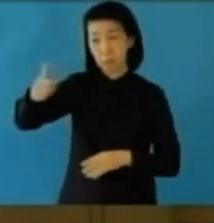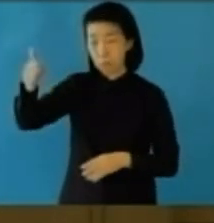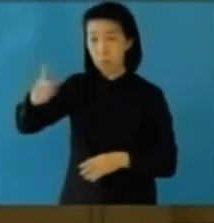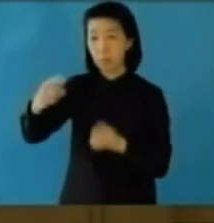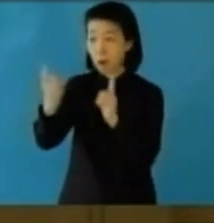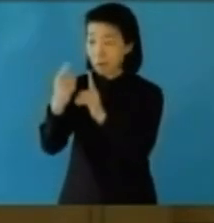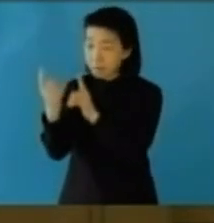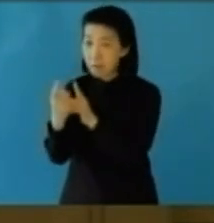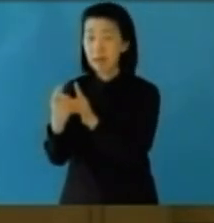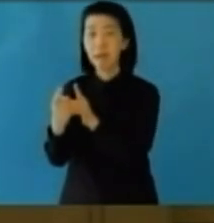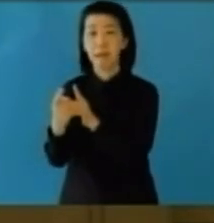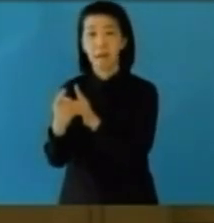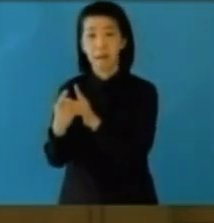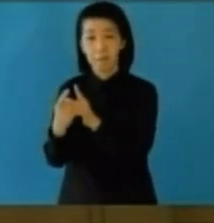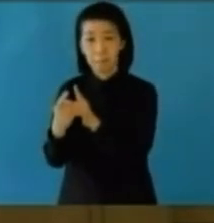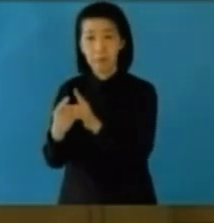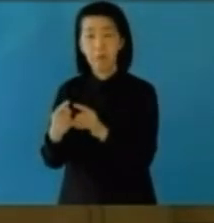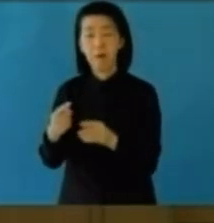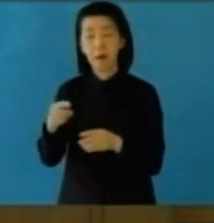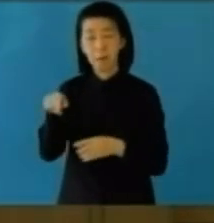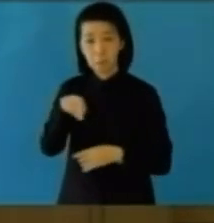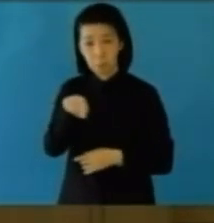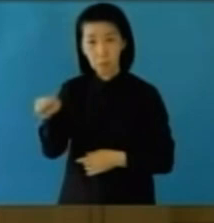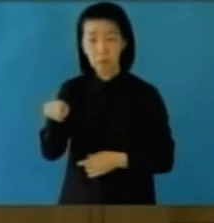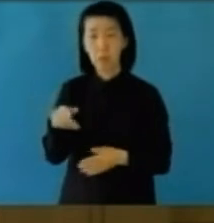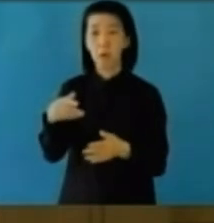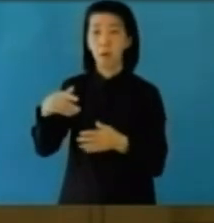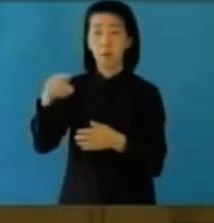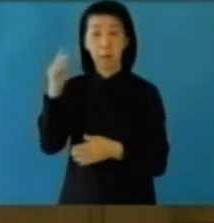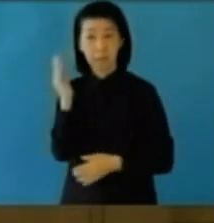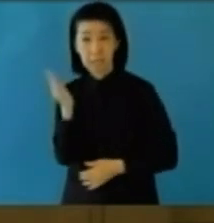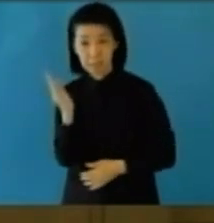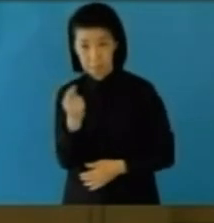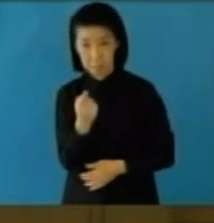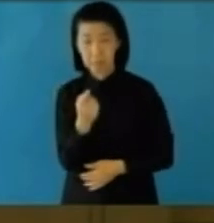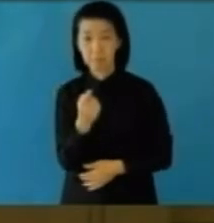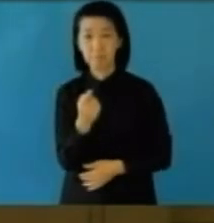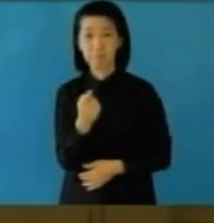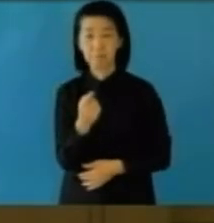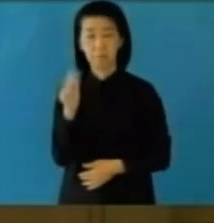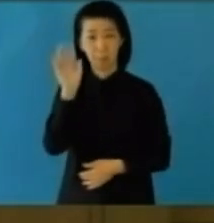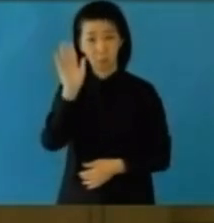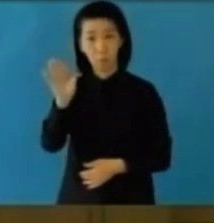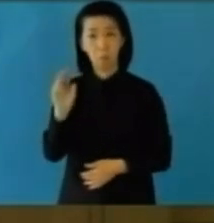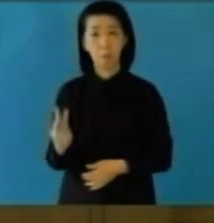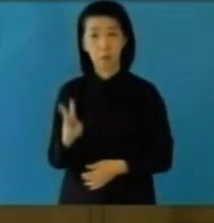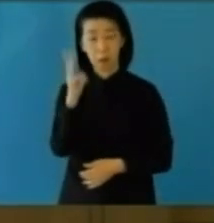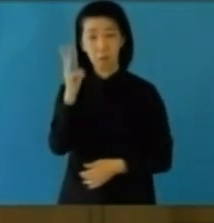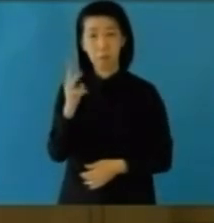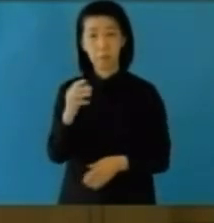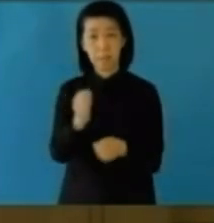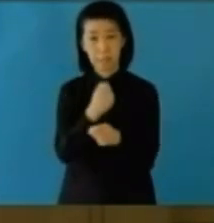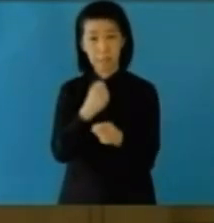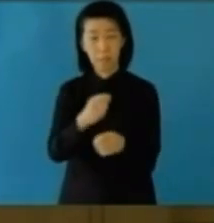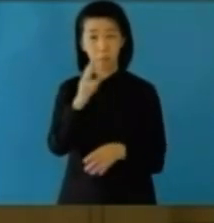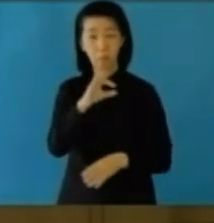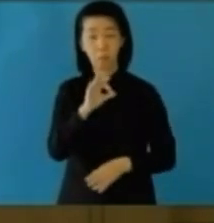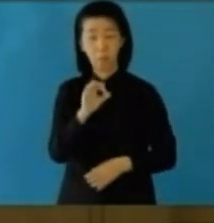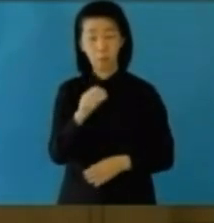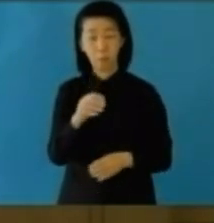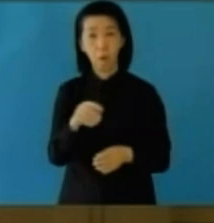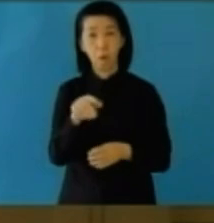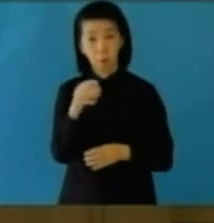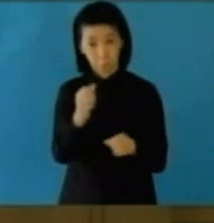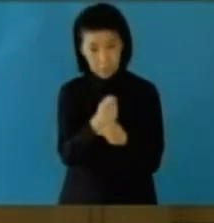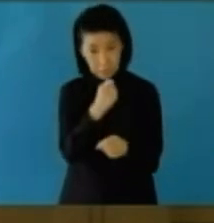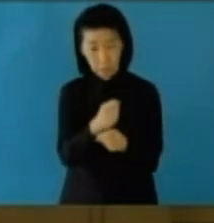の投資動向や業界伝播等についてお聞きしております。今後とも鹿児島製造業基本振興方針に